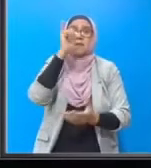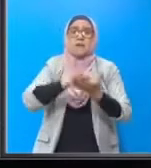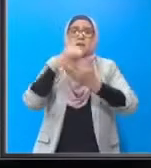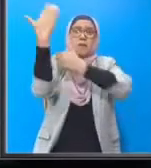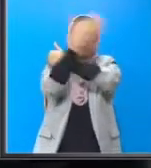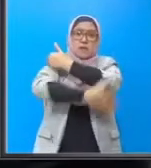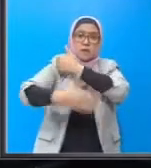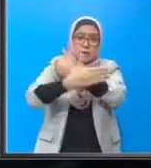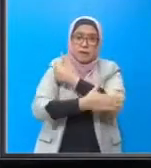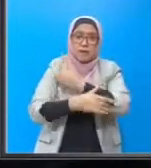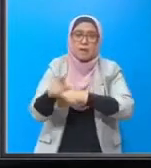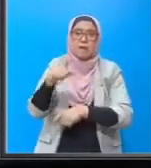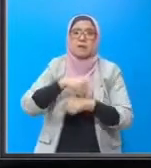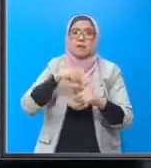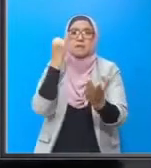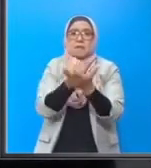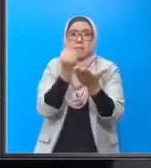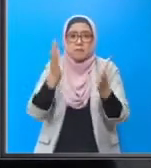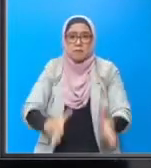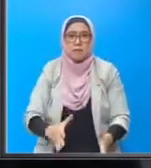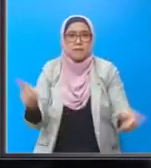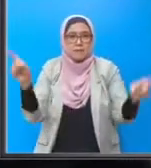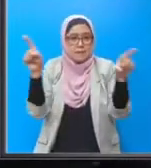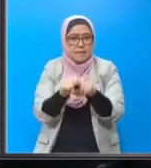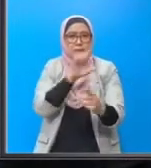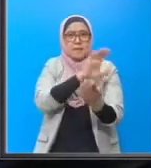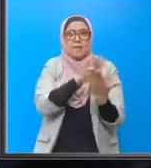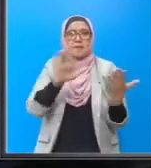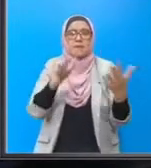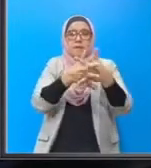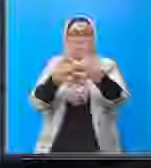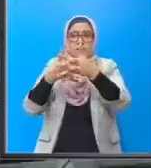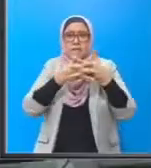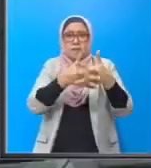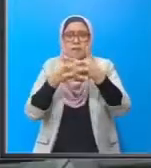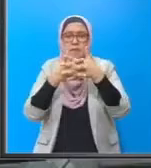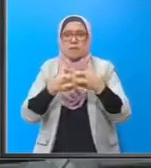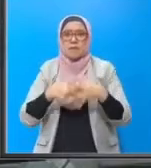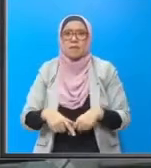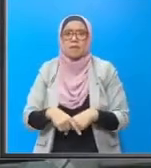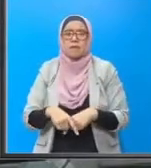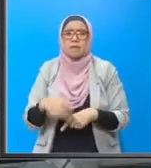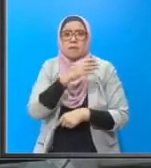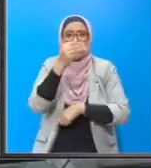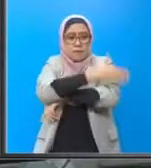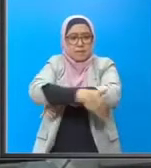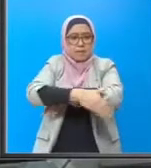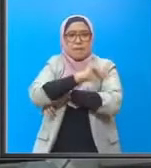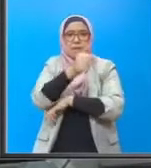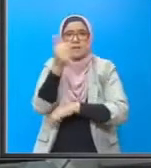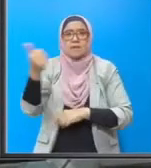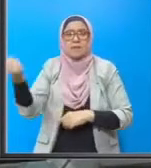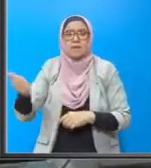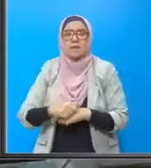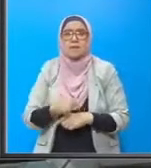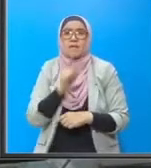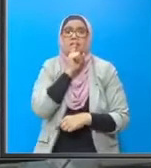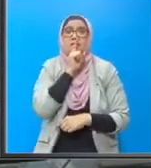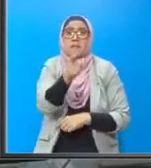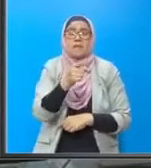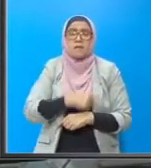teroris begitu juga Amerika berikutnya Izinkan saya mendukung gagal sebenarnya